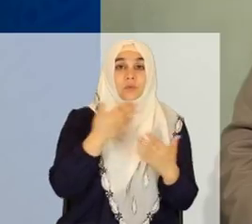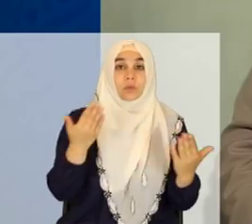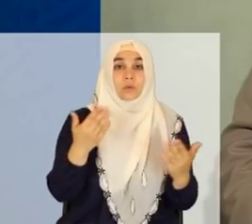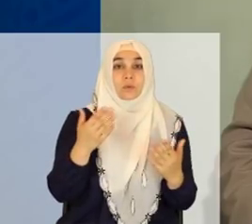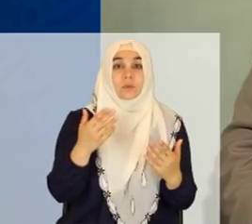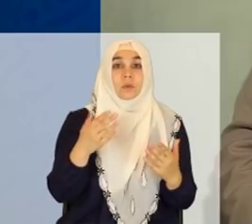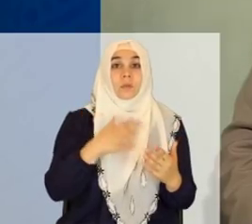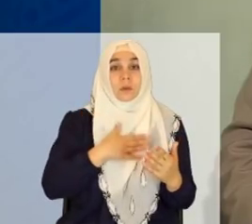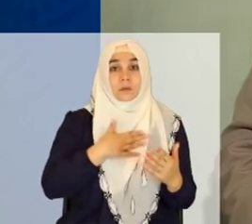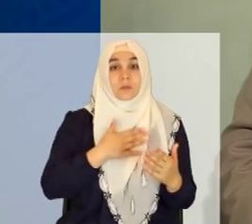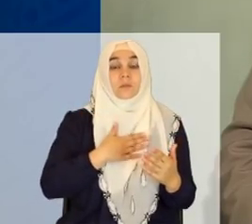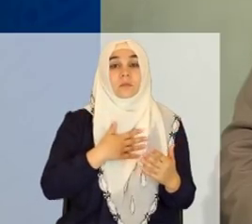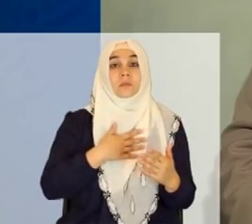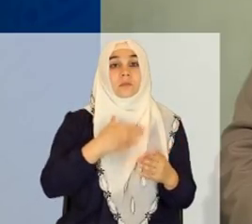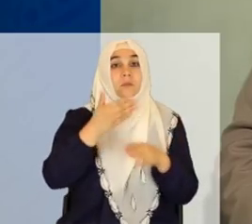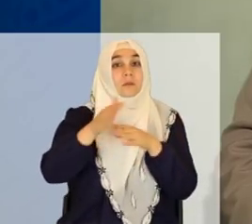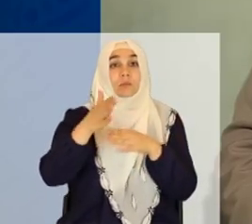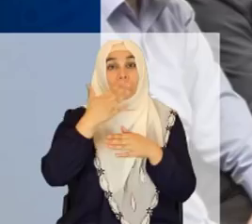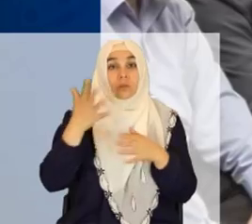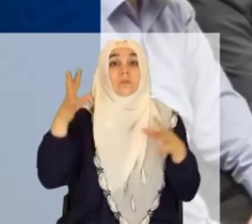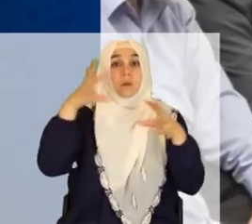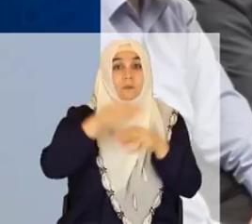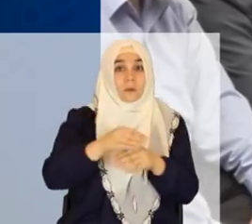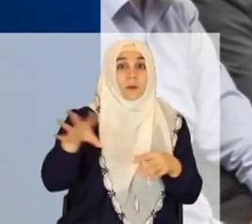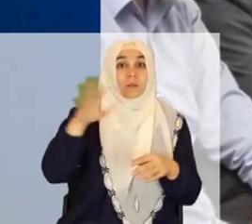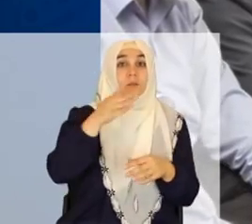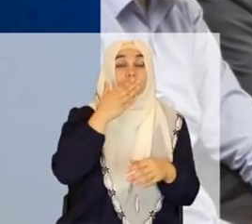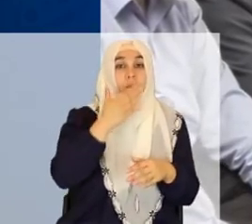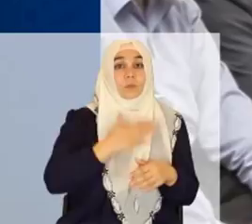bu bizni aqidamizni ajralmas qismi.